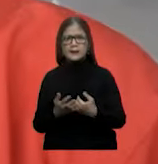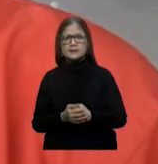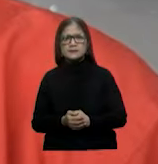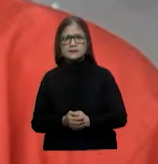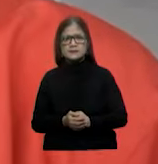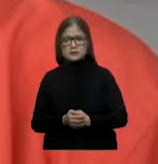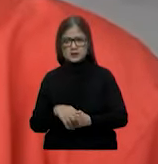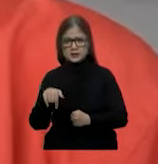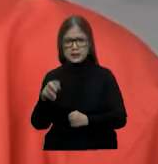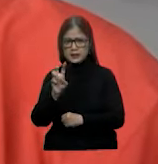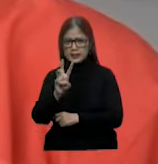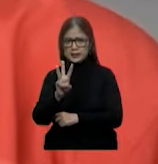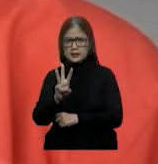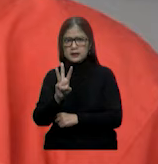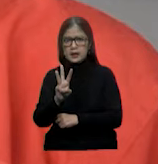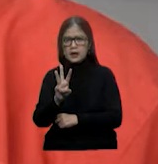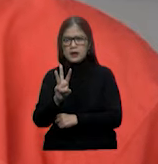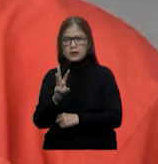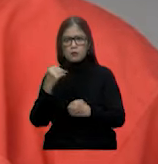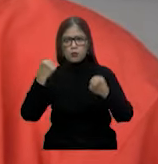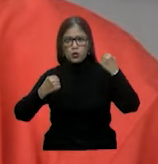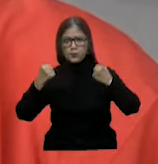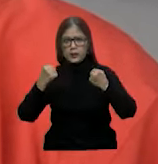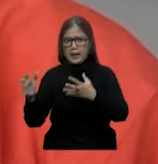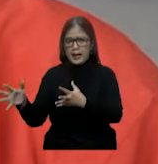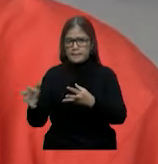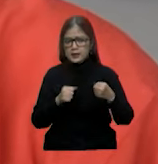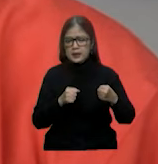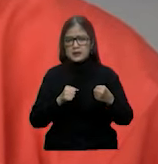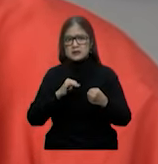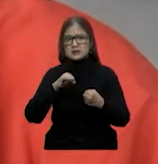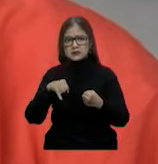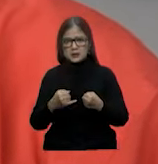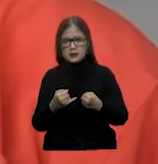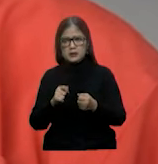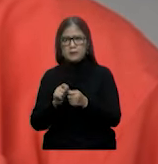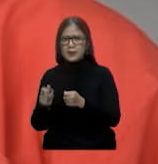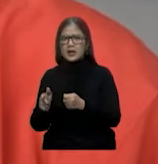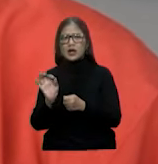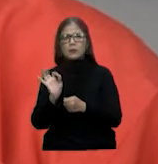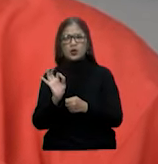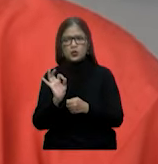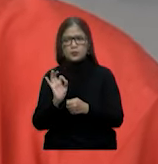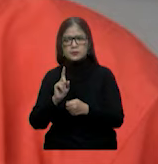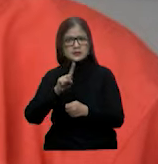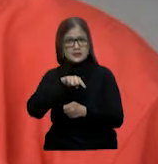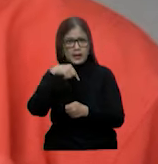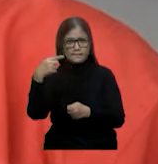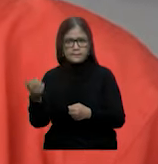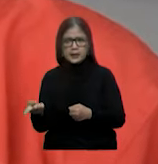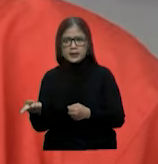Ada 3 sebenarnya unit yang belum memenuhi kewajiban bayar. Sampai akhirnya